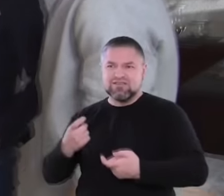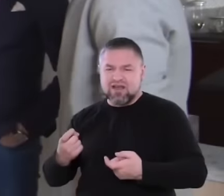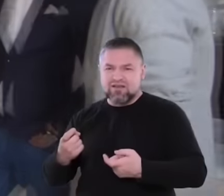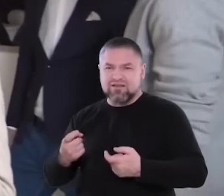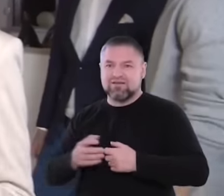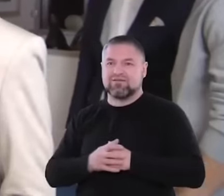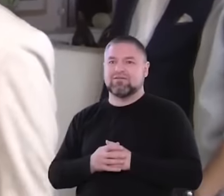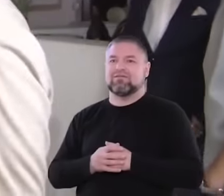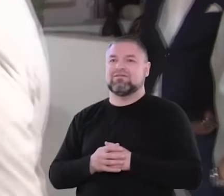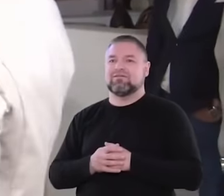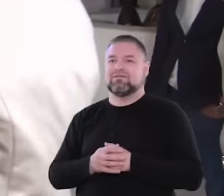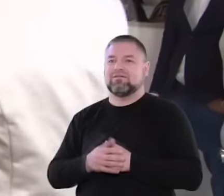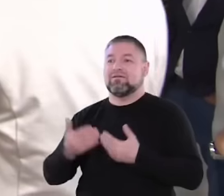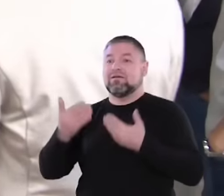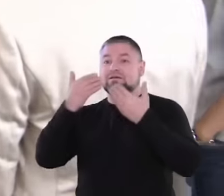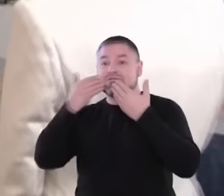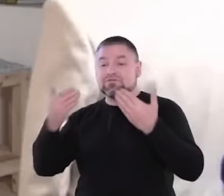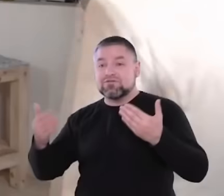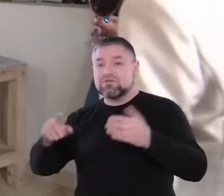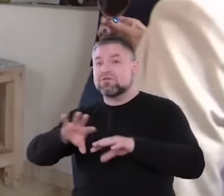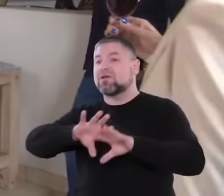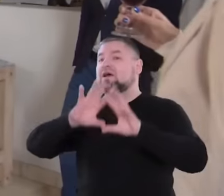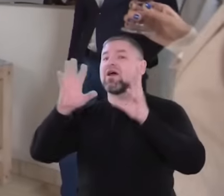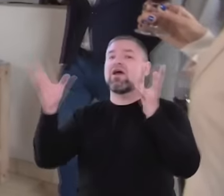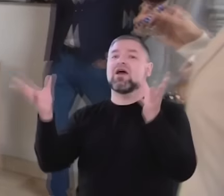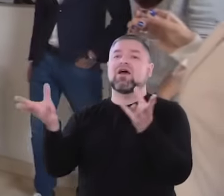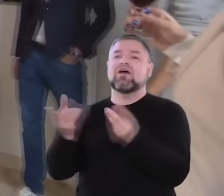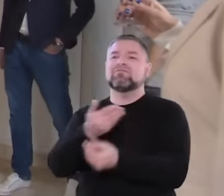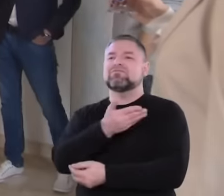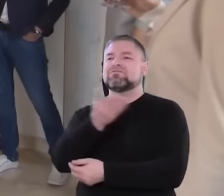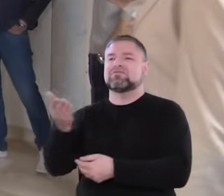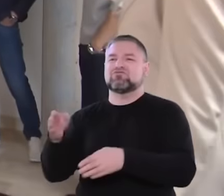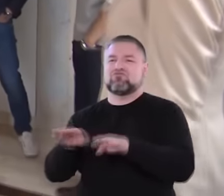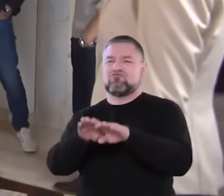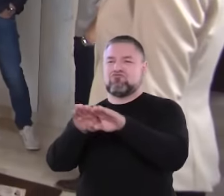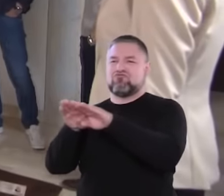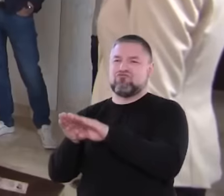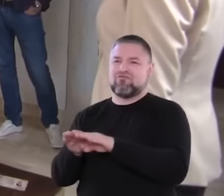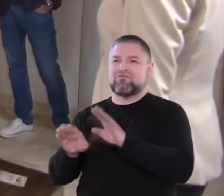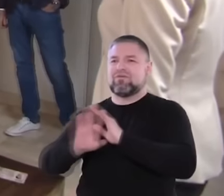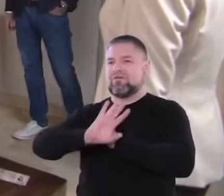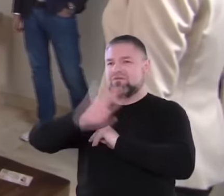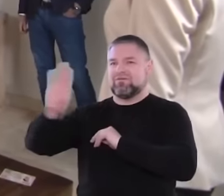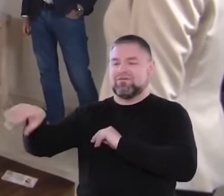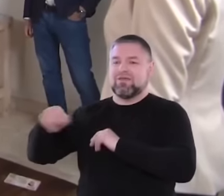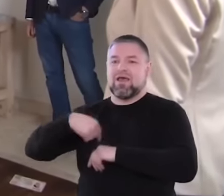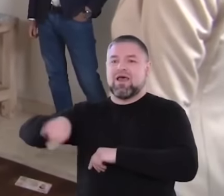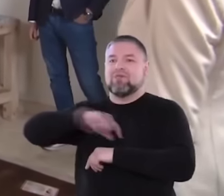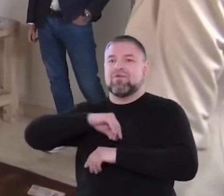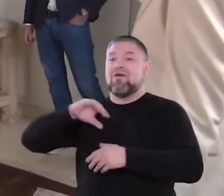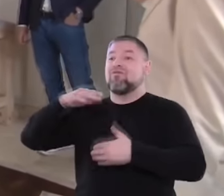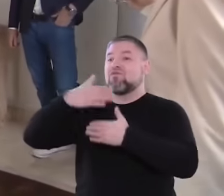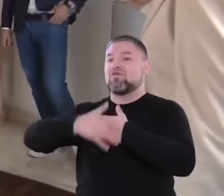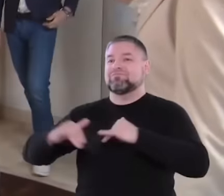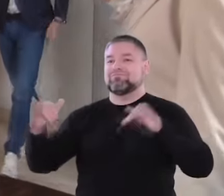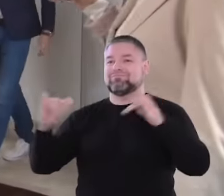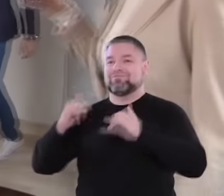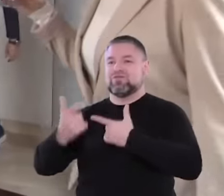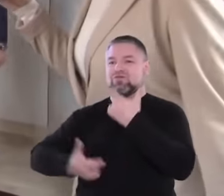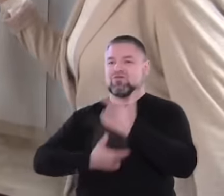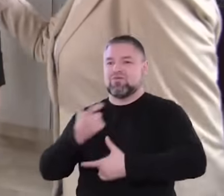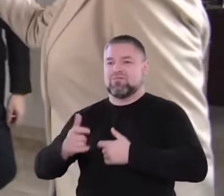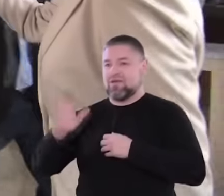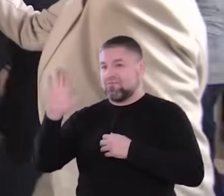żartujesz. Panu już dziękujemy. Jesteście wszyscy tyle samo warci. Możecie iść. A my właśnie zaczynamy imprezę. Pa, pa.